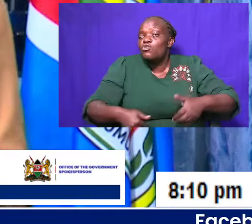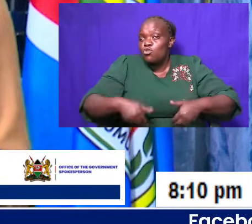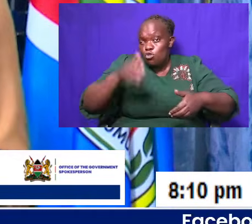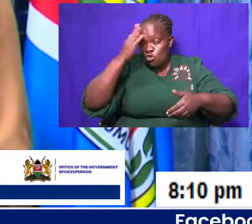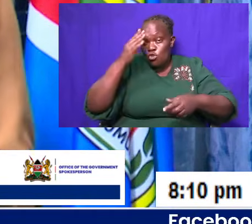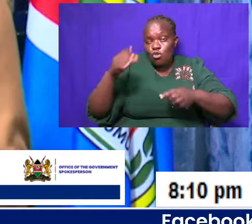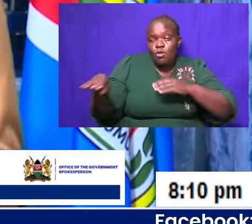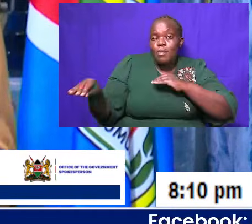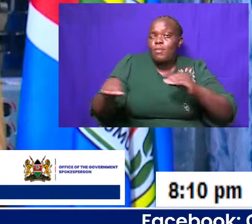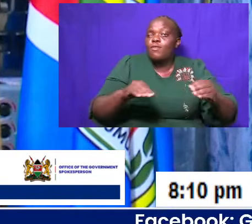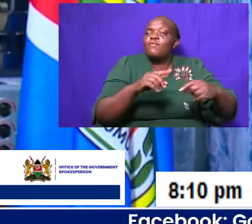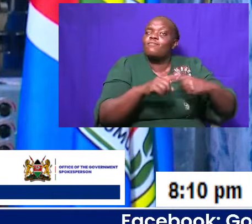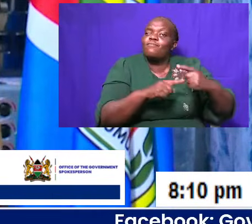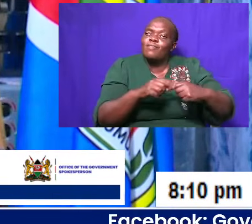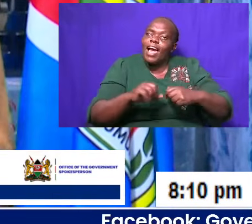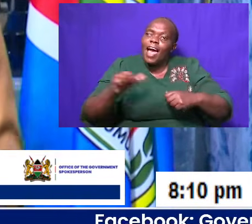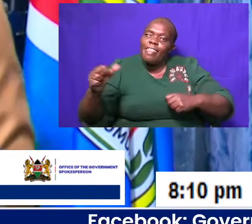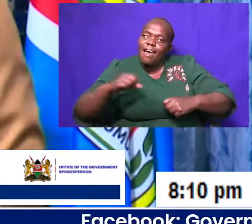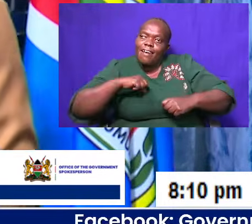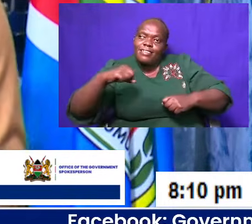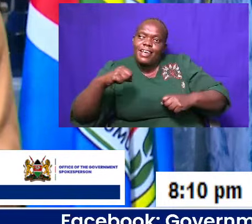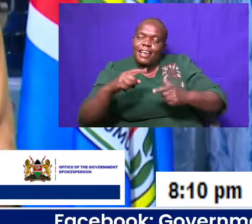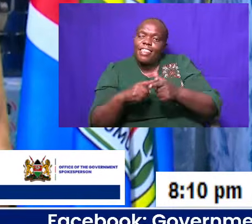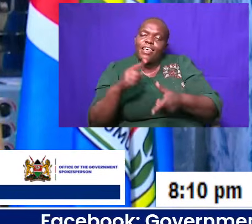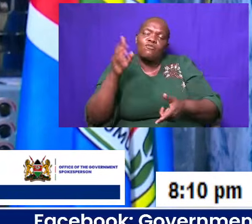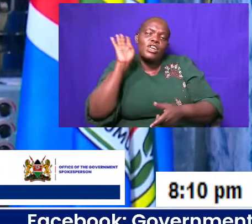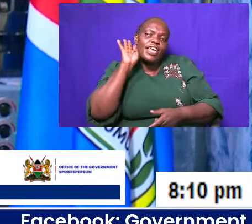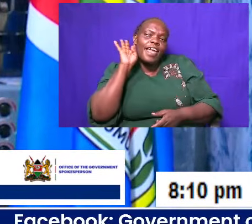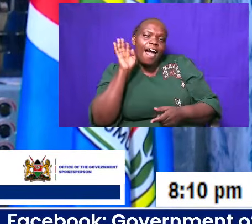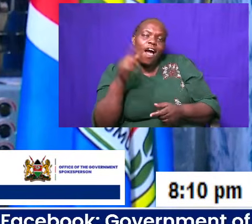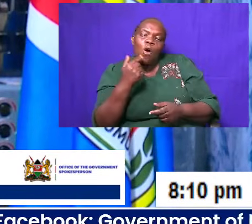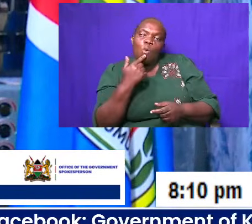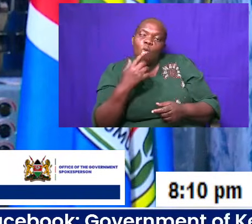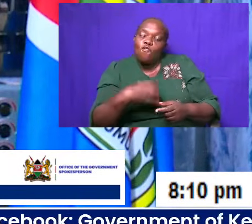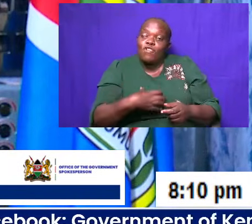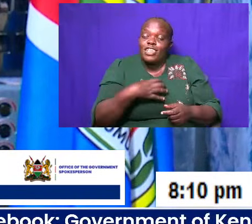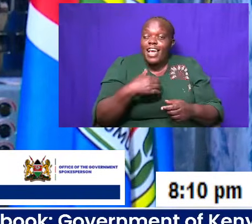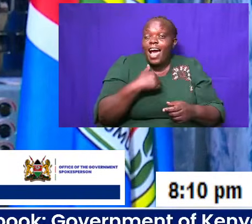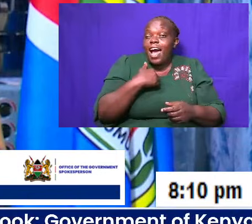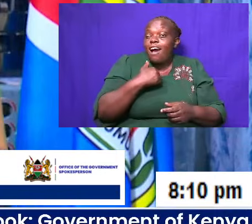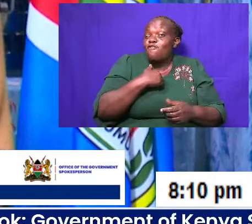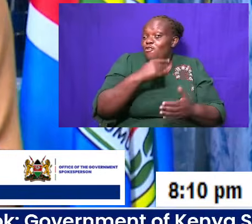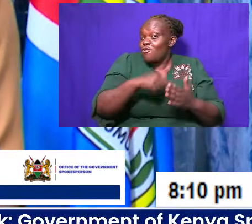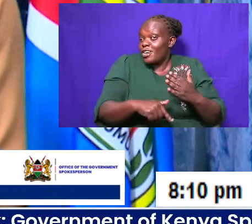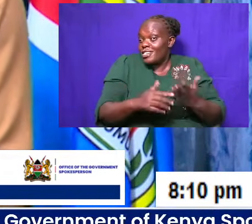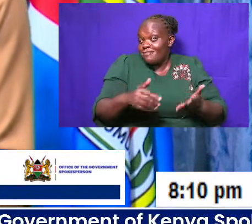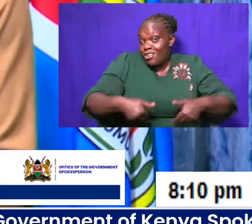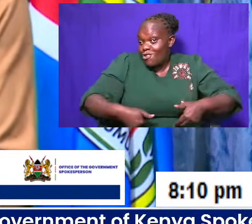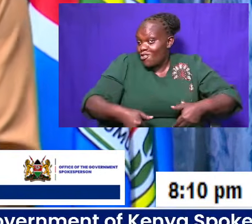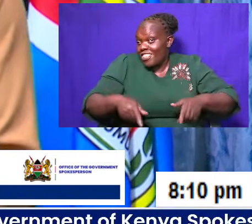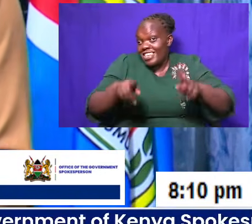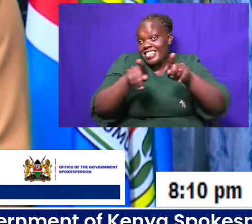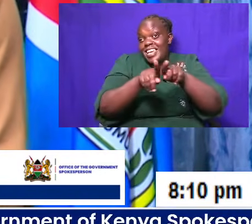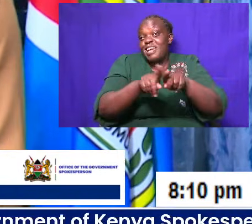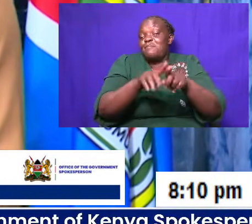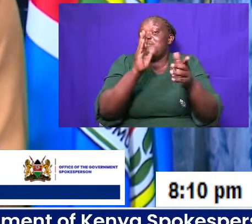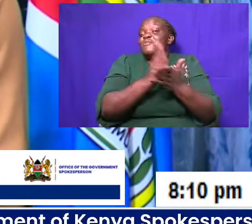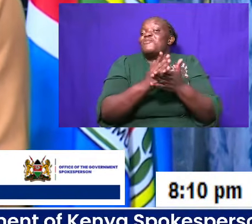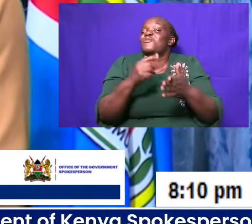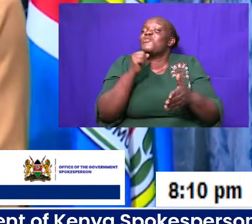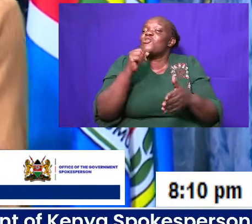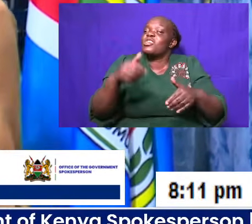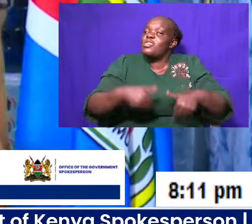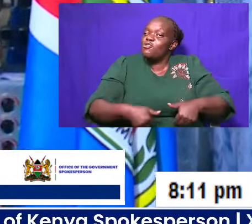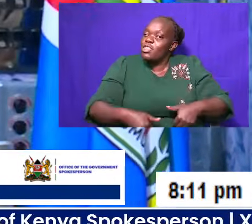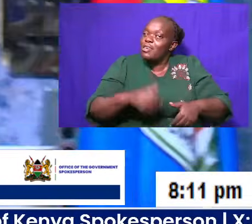polepole. Kwa hivyo wacha ni move upande huo mwingine ili tuweze kusikia nani mgeni wetu, ako na nini, na ni youth kama sisi. Mimi sio youth, mimi ni